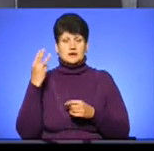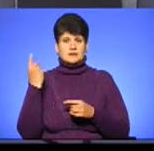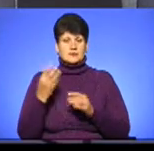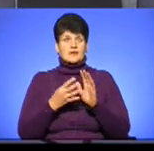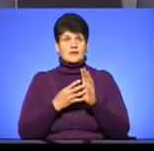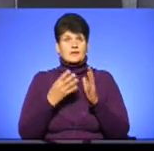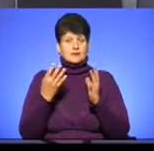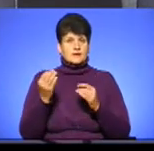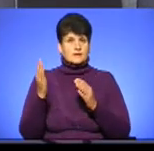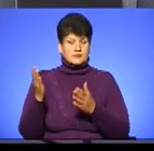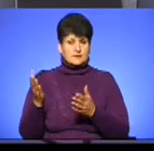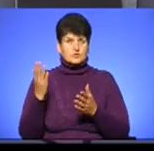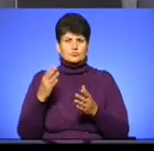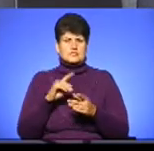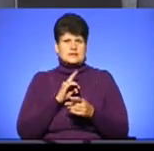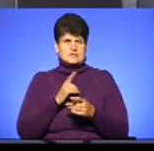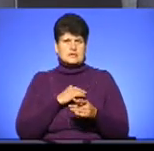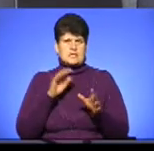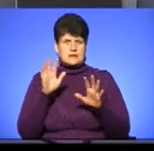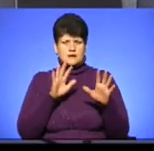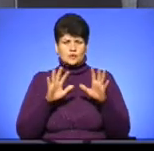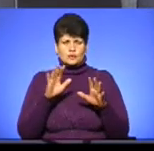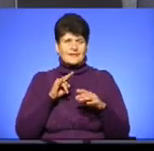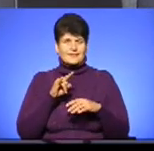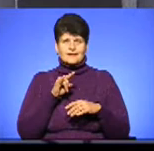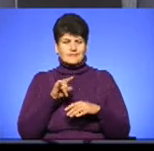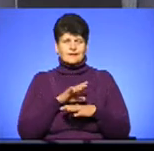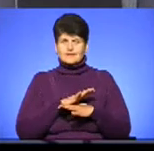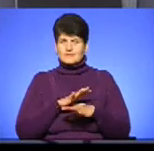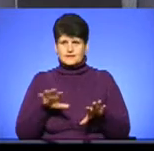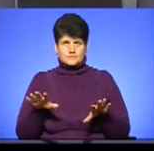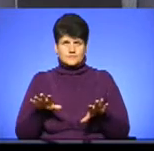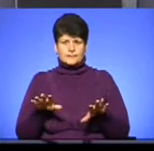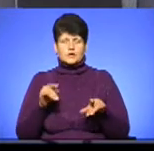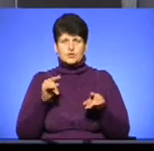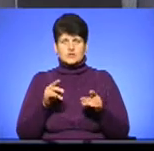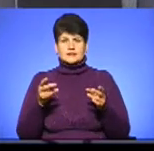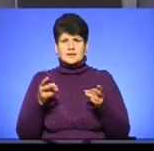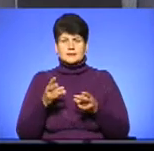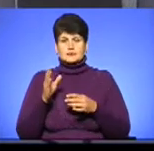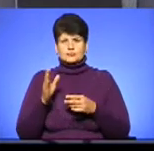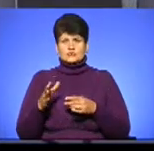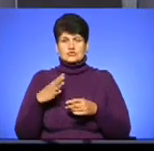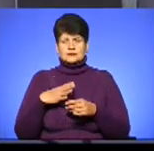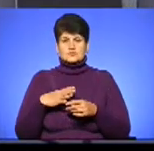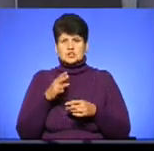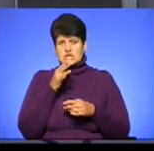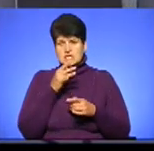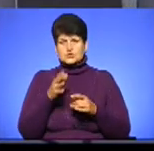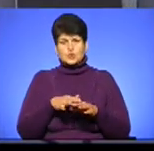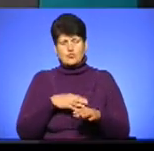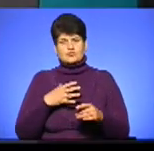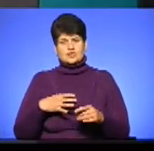таки, якщо в разі буде сильний туман, вони літати не будуть. От і тоді прийдеться, може бути якийсь час трошки більше